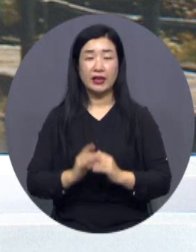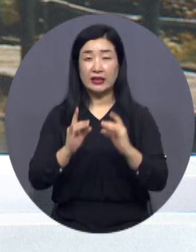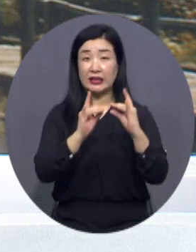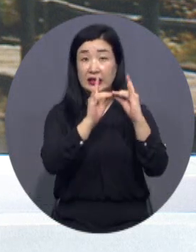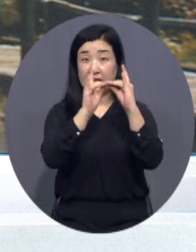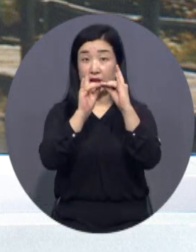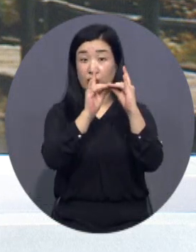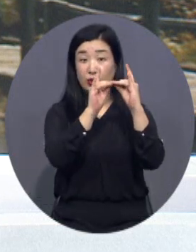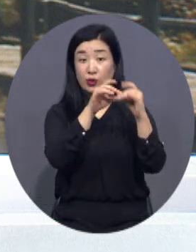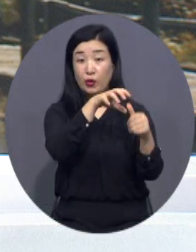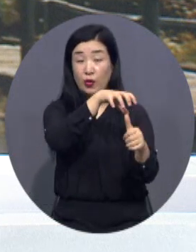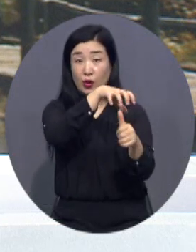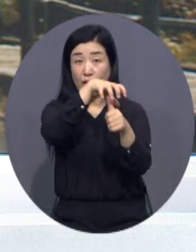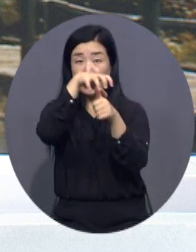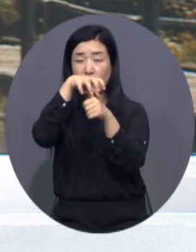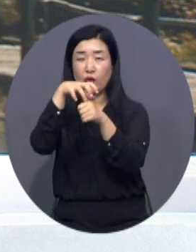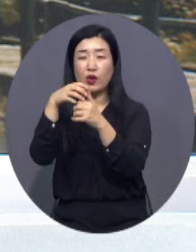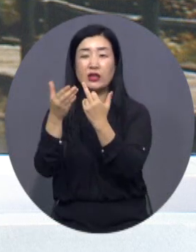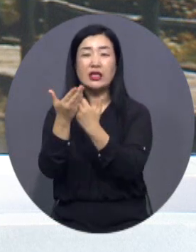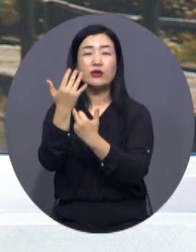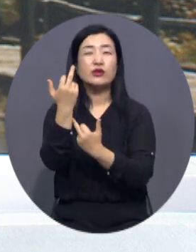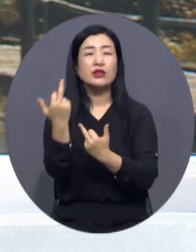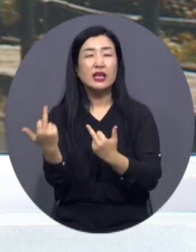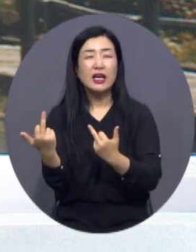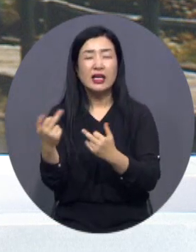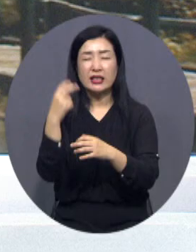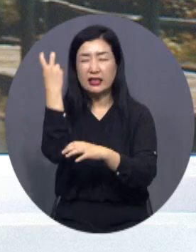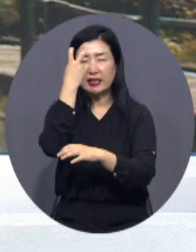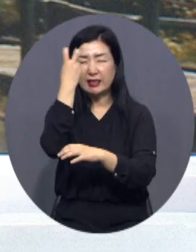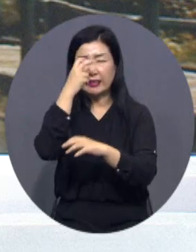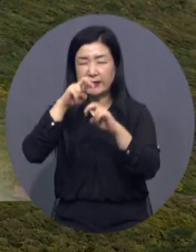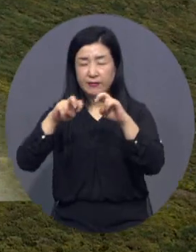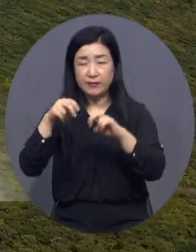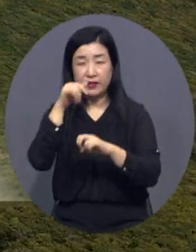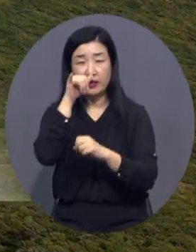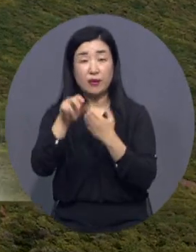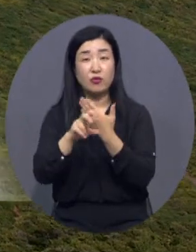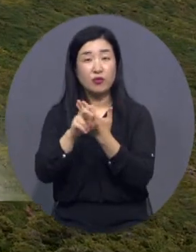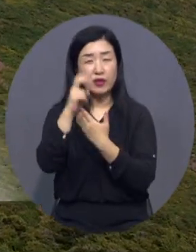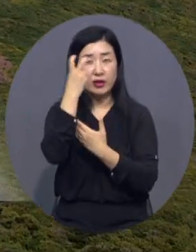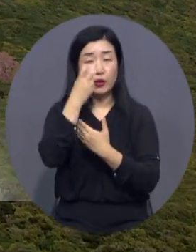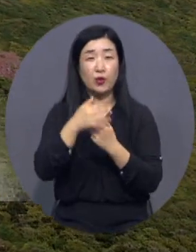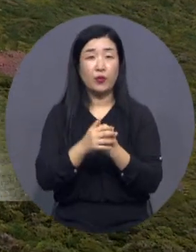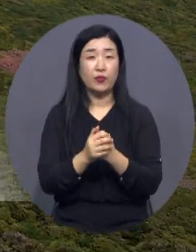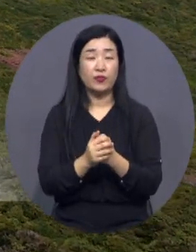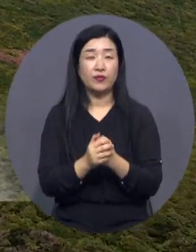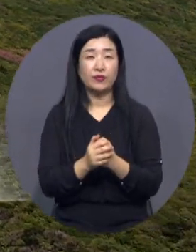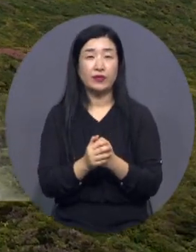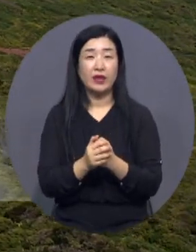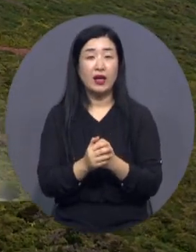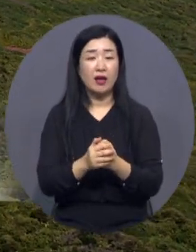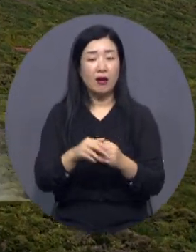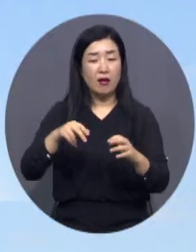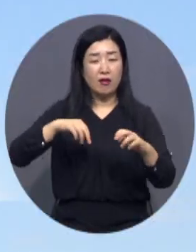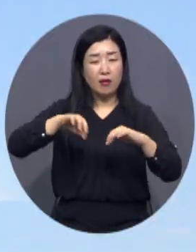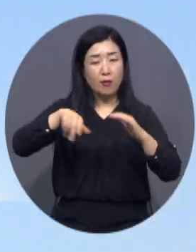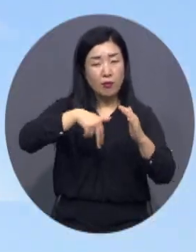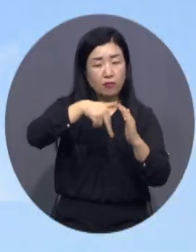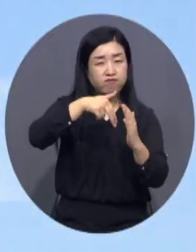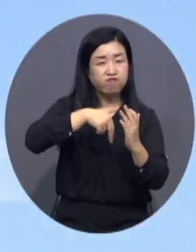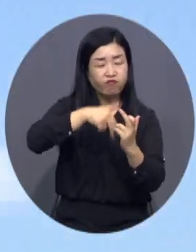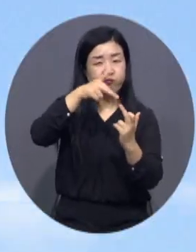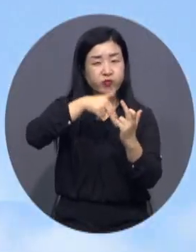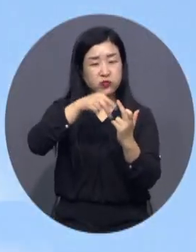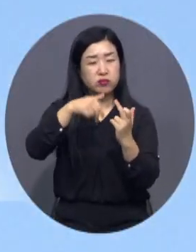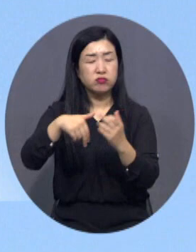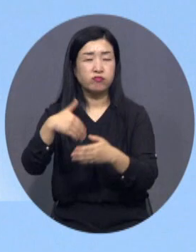드론을 활용해 한라산에서 이루어지는 불법행위에 대한 단속이 이루어집니다 한라산 국립공원관리소는 탐방로 이외 지역의